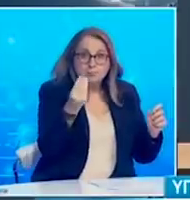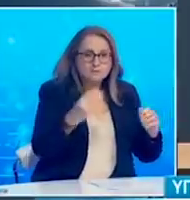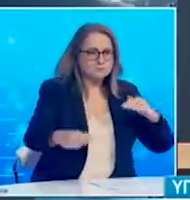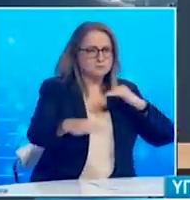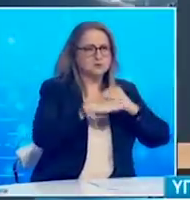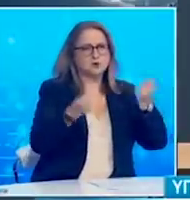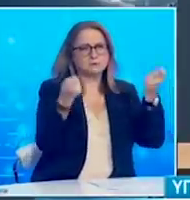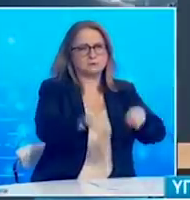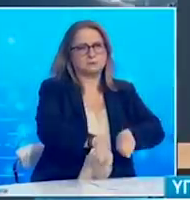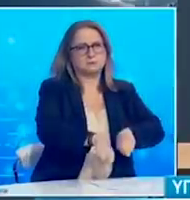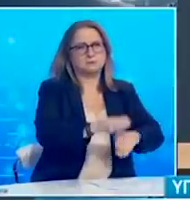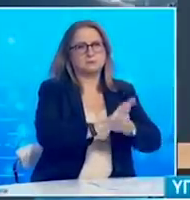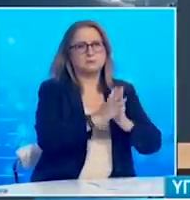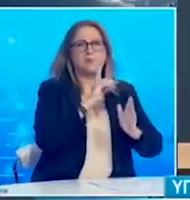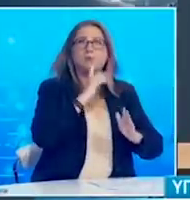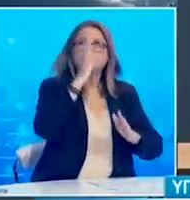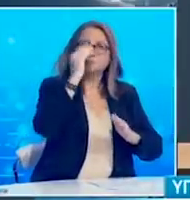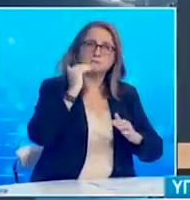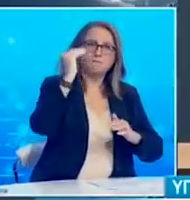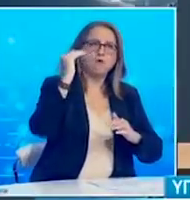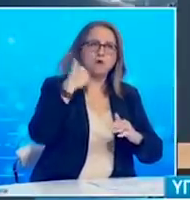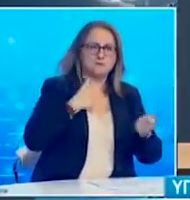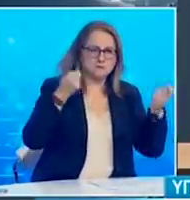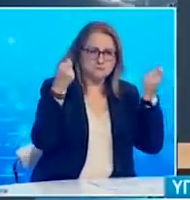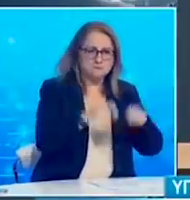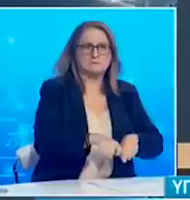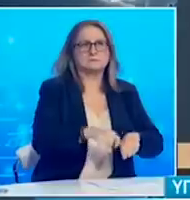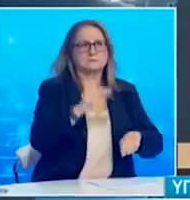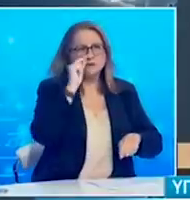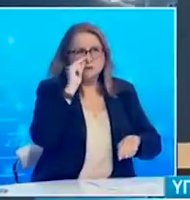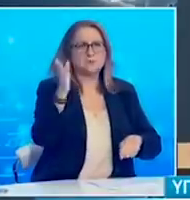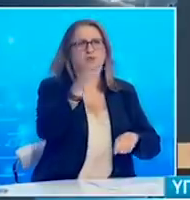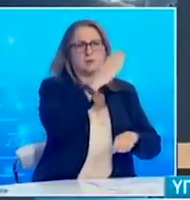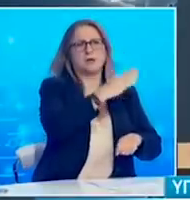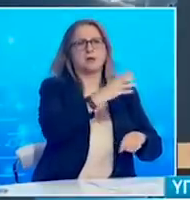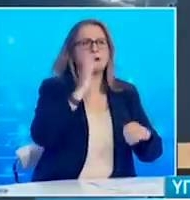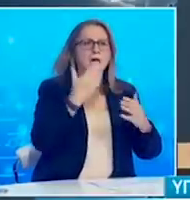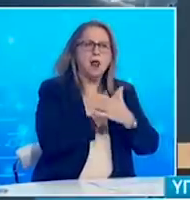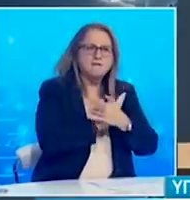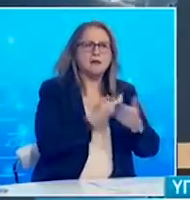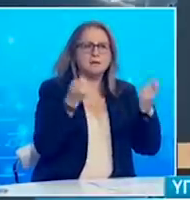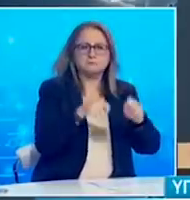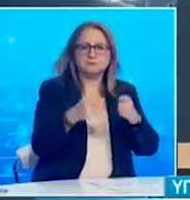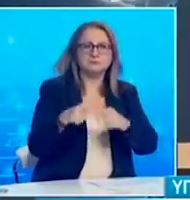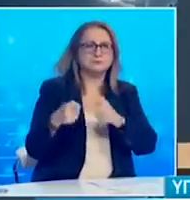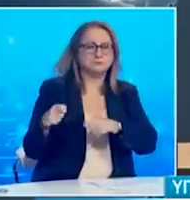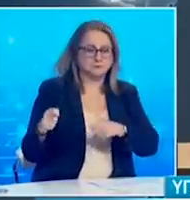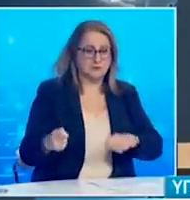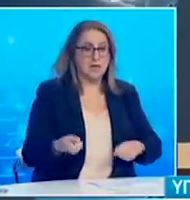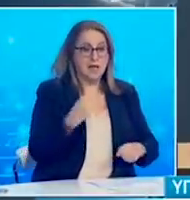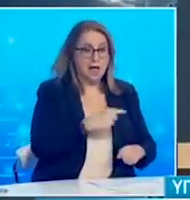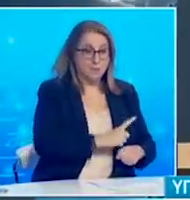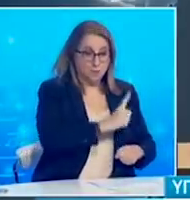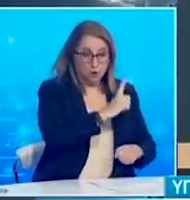όπως έγινε και στα σύνορά μας στο βορρά. Αξίζει να σημειωθεί ότι από την 1η Ιουλίου μέχρι τις 23 Αυγούστου διεξήχθηκαν συνολικά